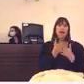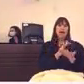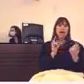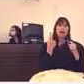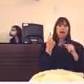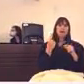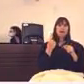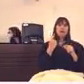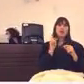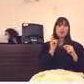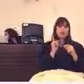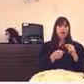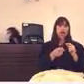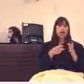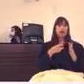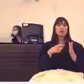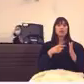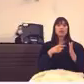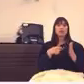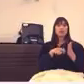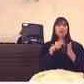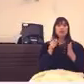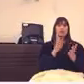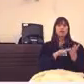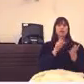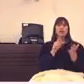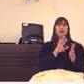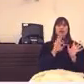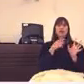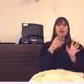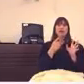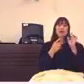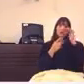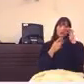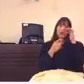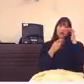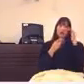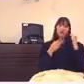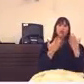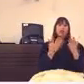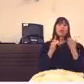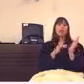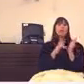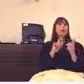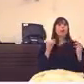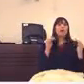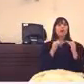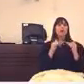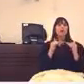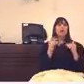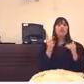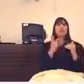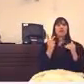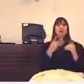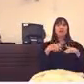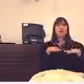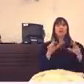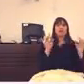מהאלטרנטיבות טעונות שיפוץ. אתה צודק, אבל אל תגידו שנתנו מקומות לא מתאימים. בוודאי שכשאתה יושב